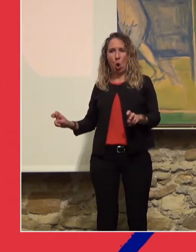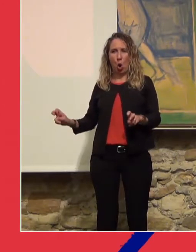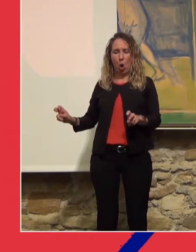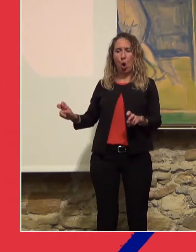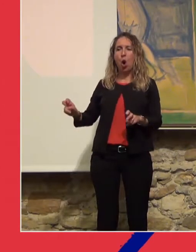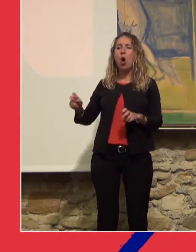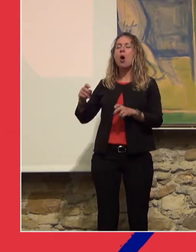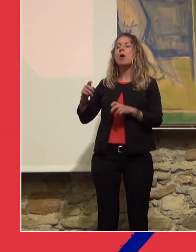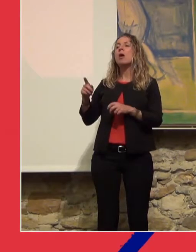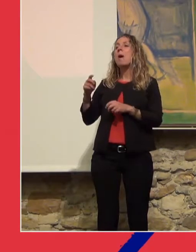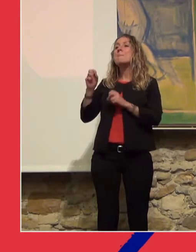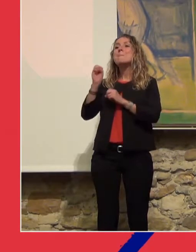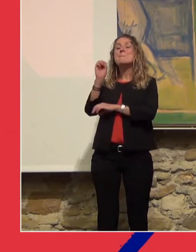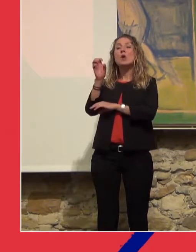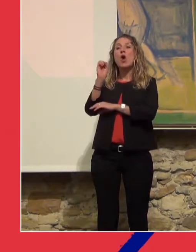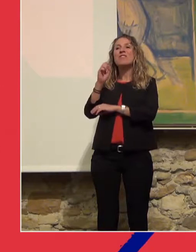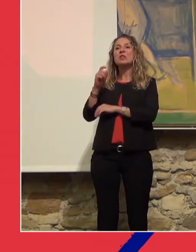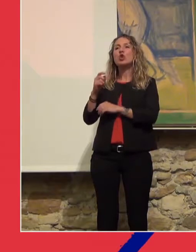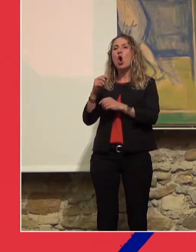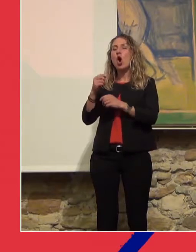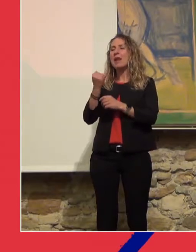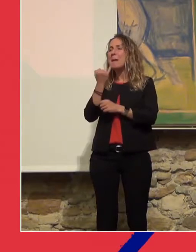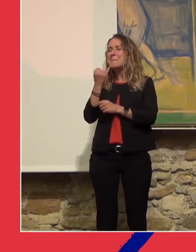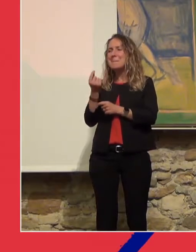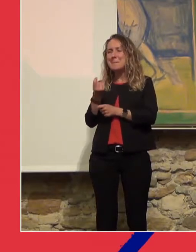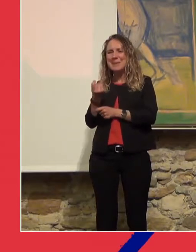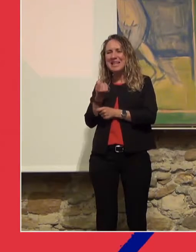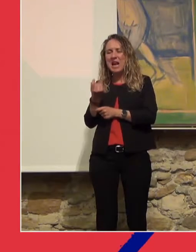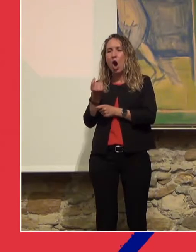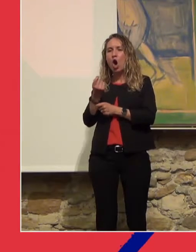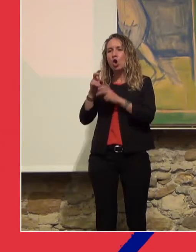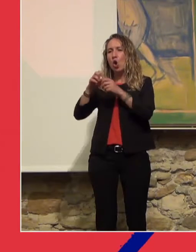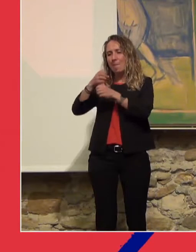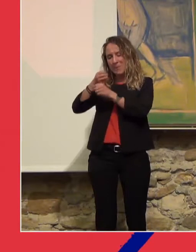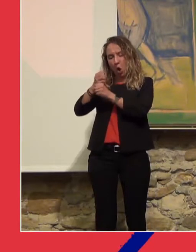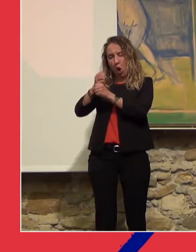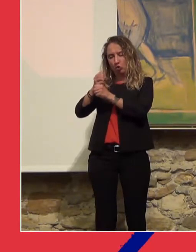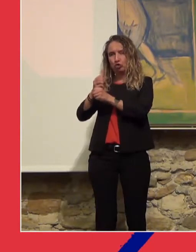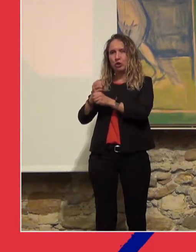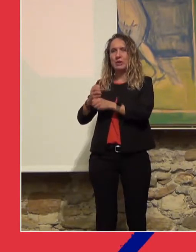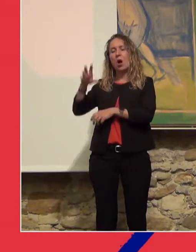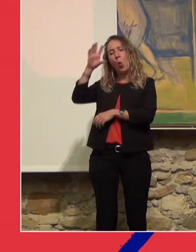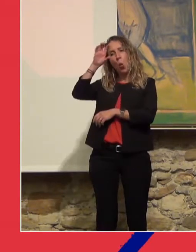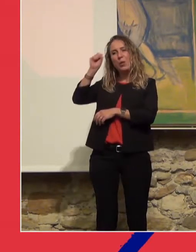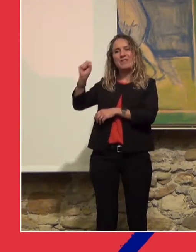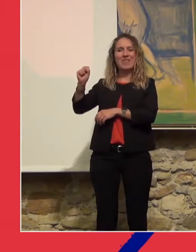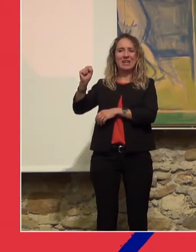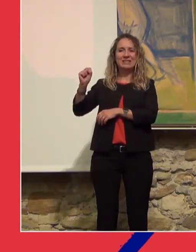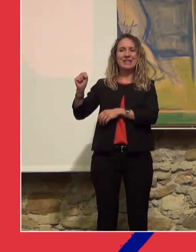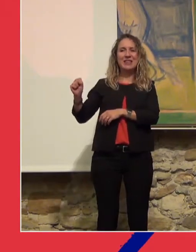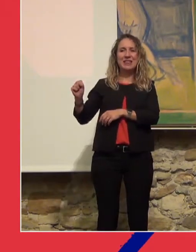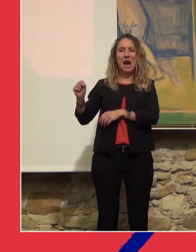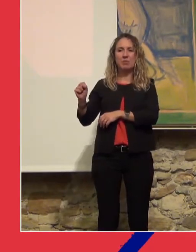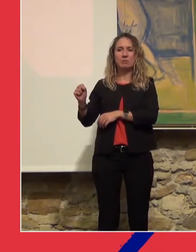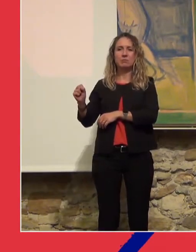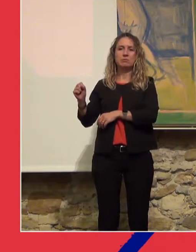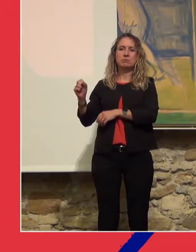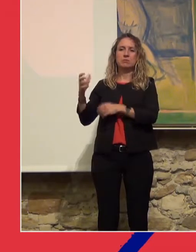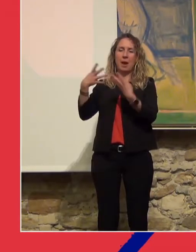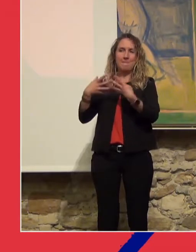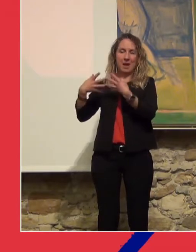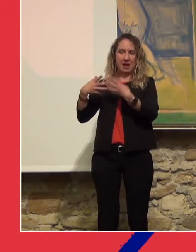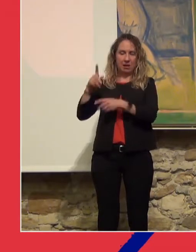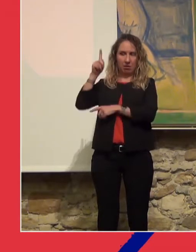microbiologia all'Università di Chapel Hill nel North Carolina. E questo professore, insieme